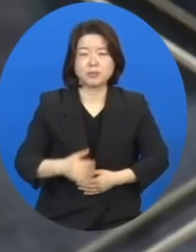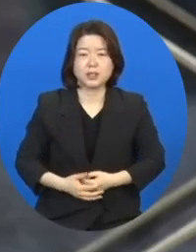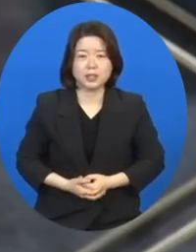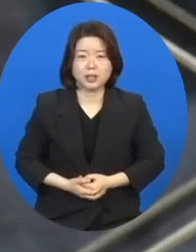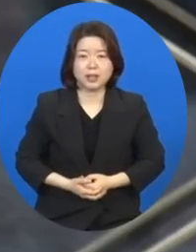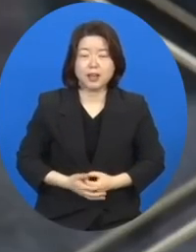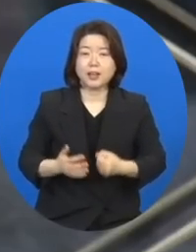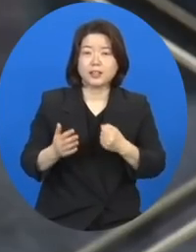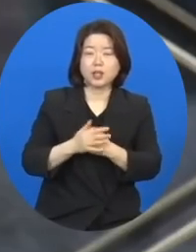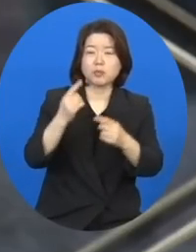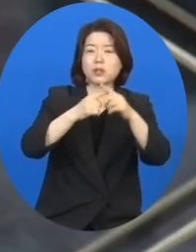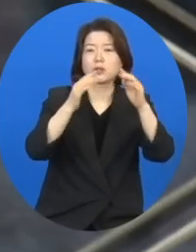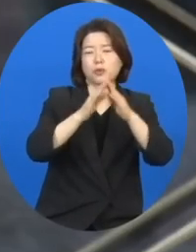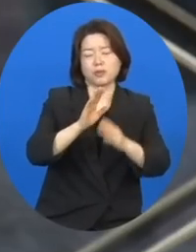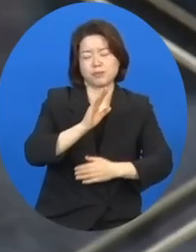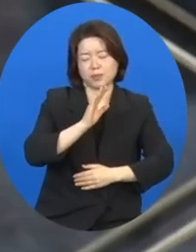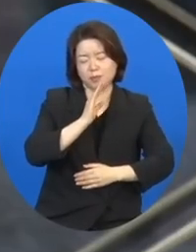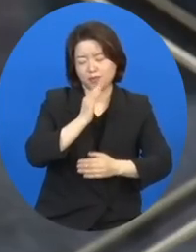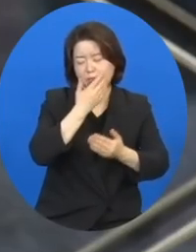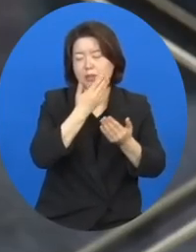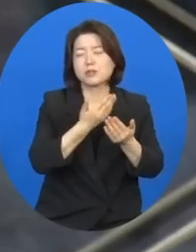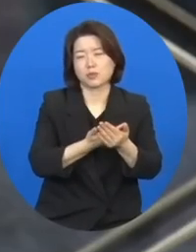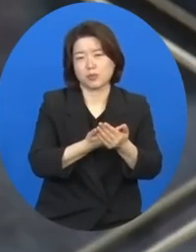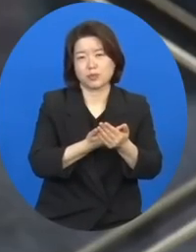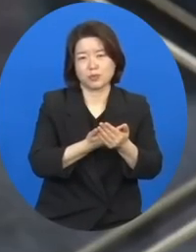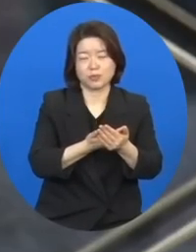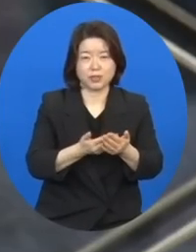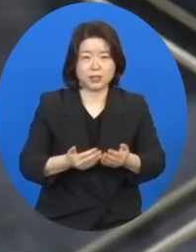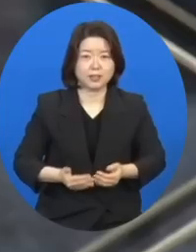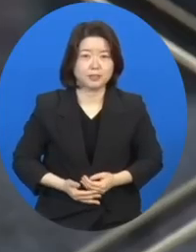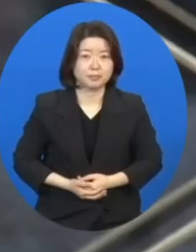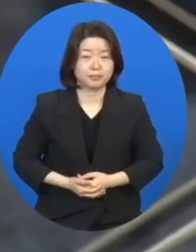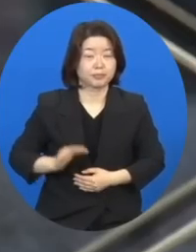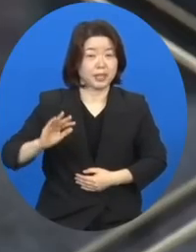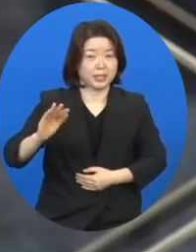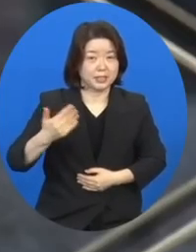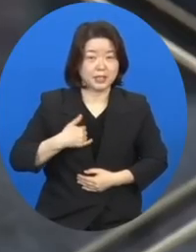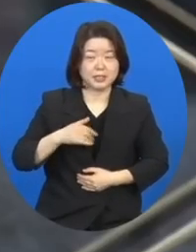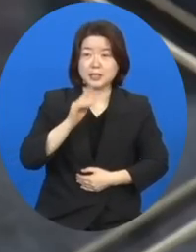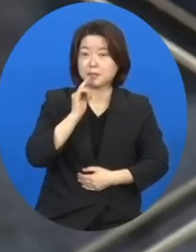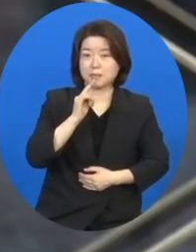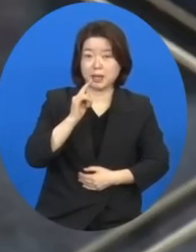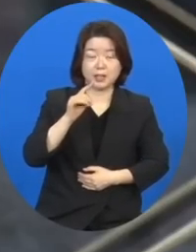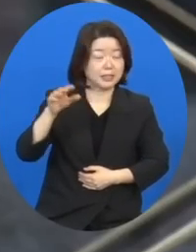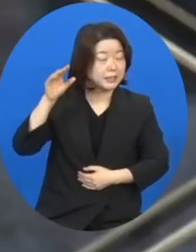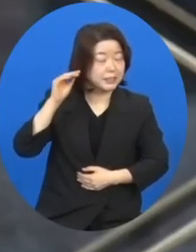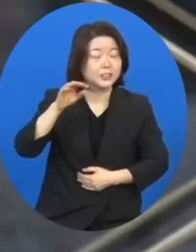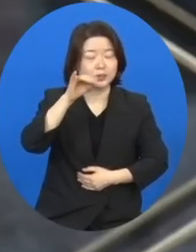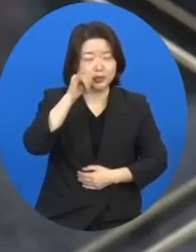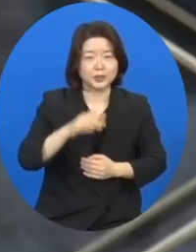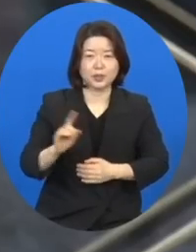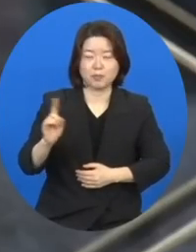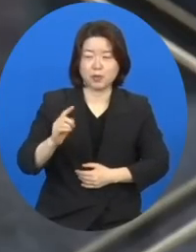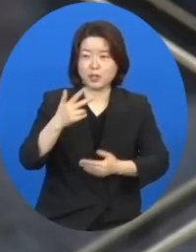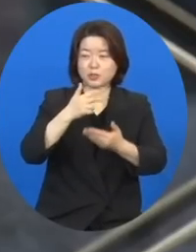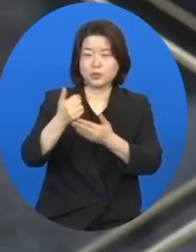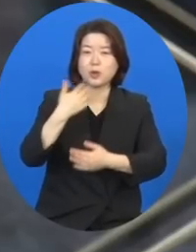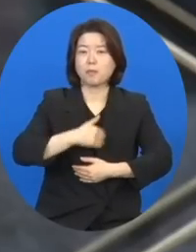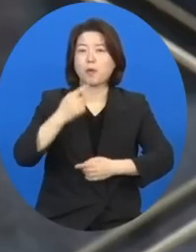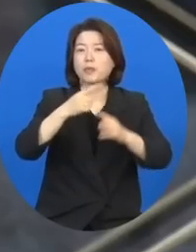그래서 교회는 그토록 소중한 거예요. 제가 최근에 이런 얘기를 들었어요. 주의 몸된 교회를